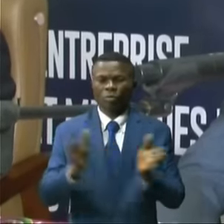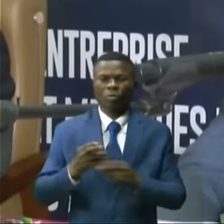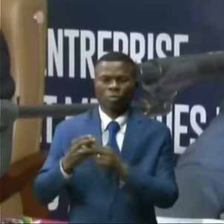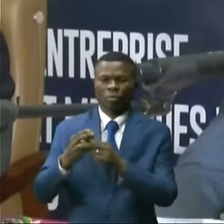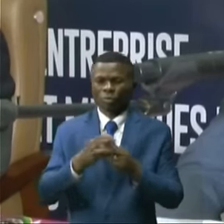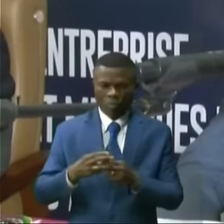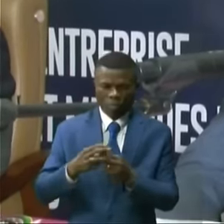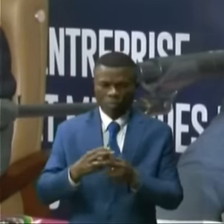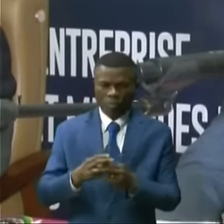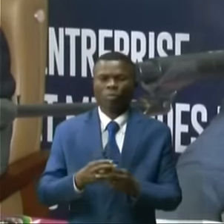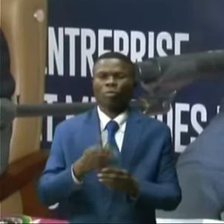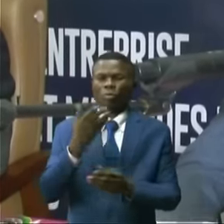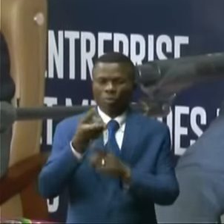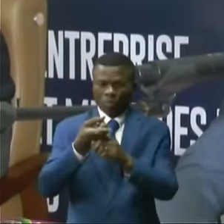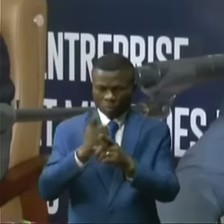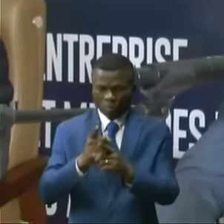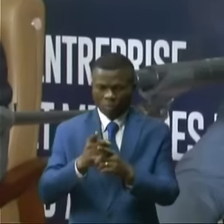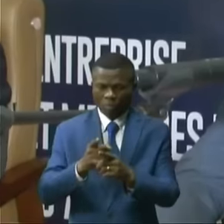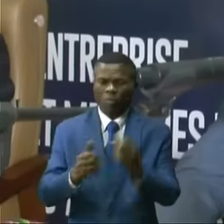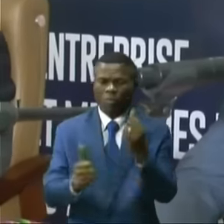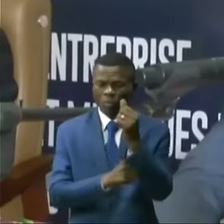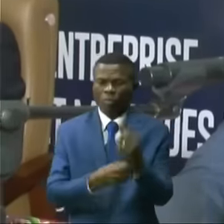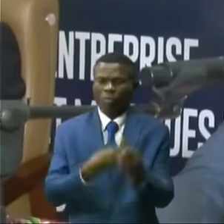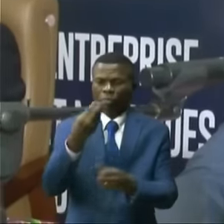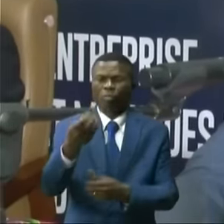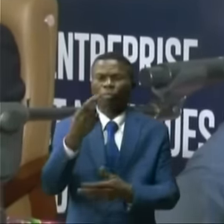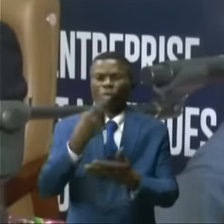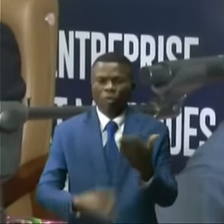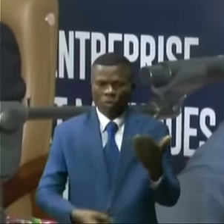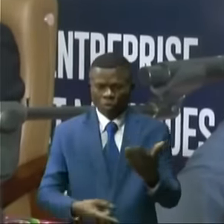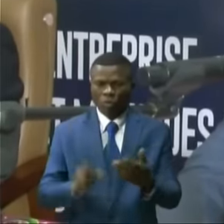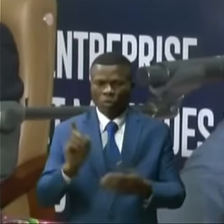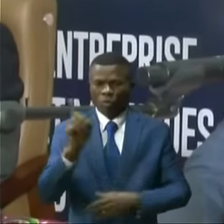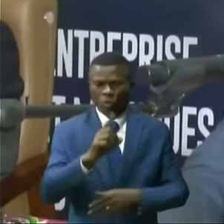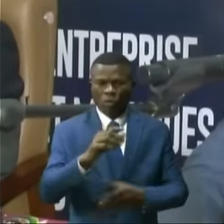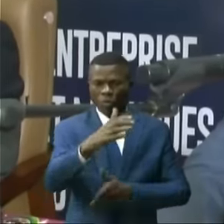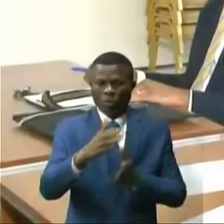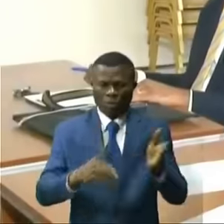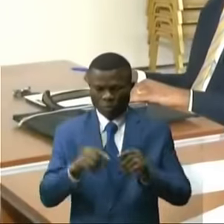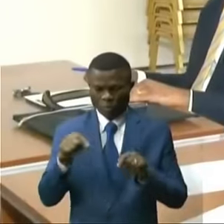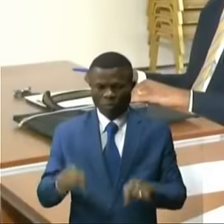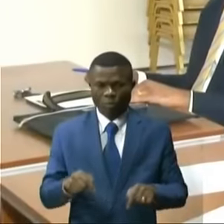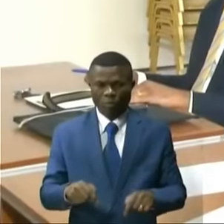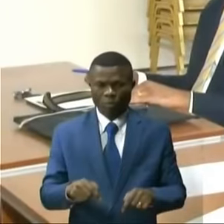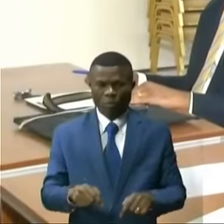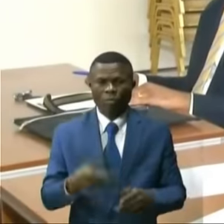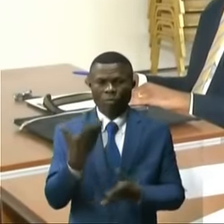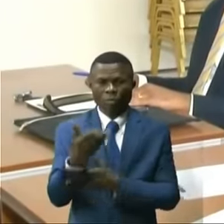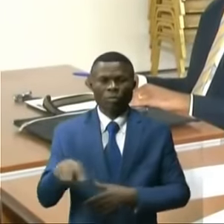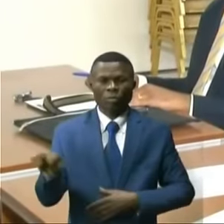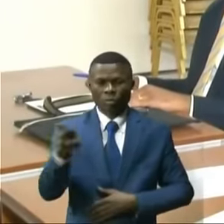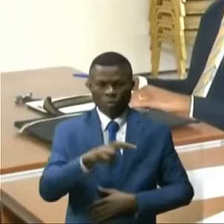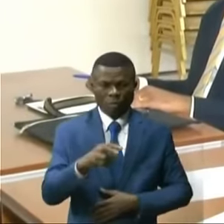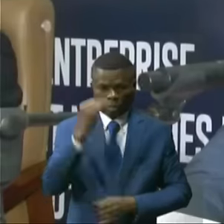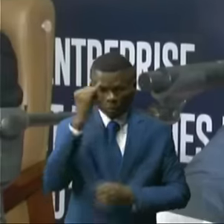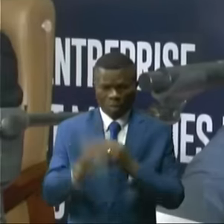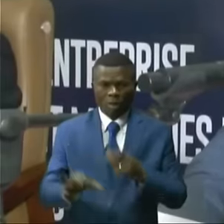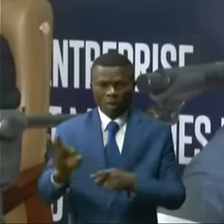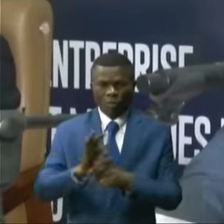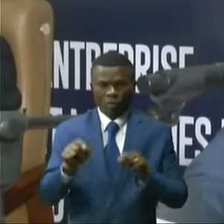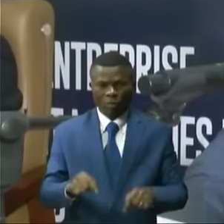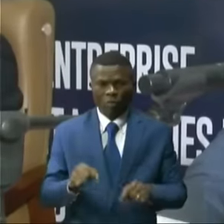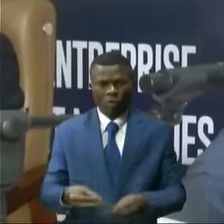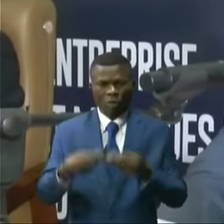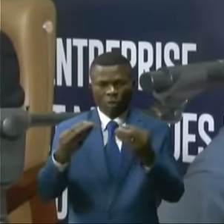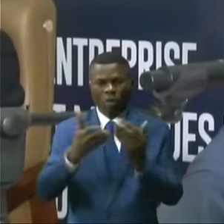dépend de ce que chacun est censé donner à la caisse aujourd'hui je vous invite à l'issue de cette formation à